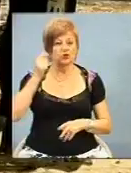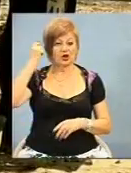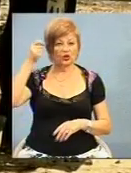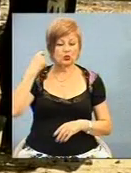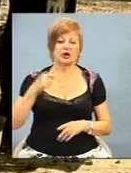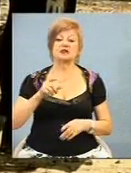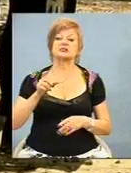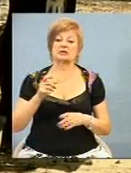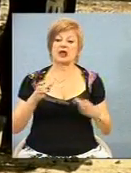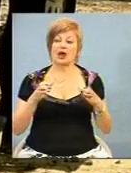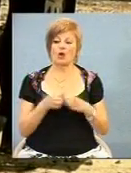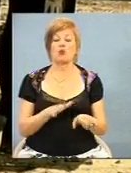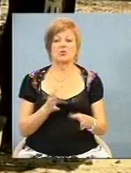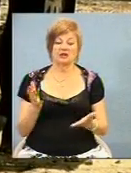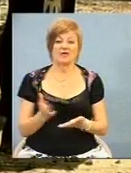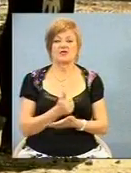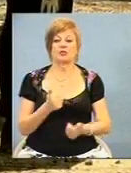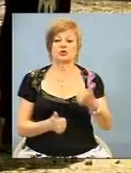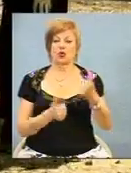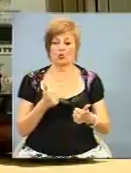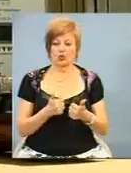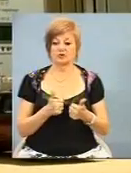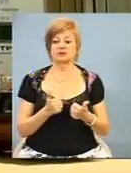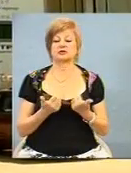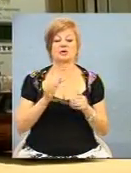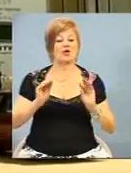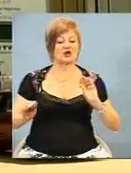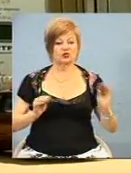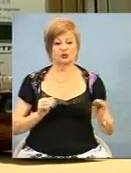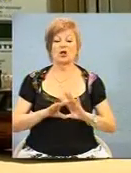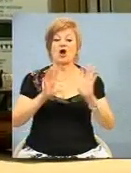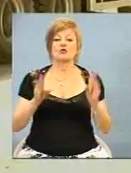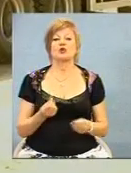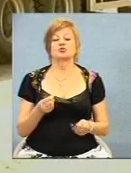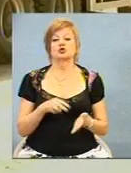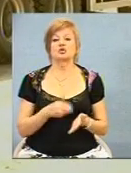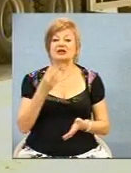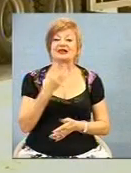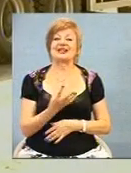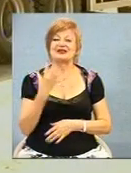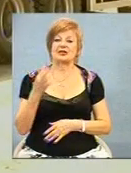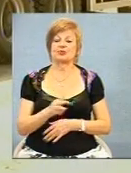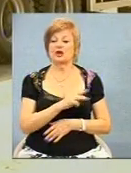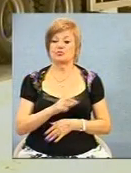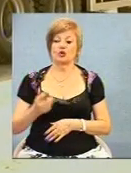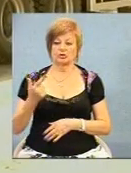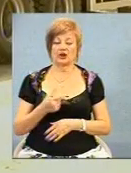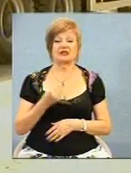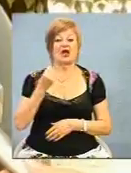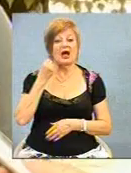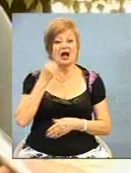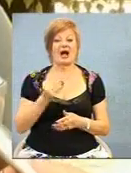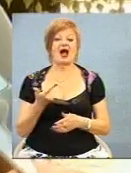компанія виграла конкурс на заміну асфальту та оновлення інфраструктури. Загальна вартість робіт – 35 мільйонів гривень, гарантія якості – 5